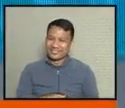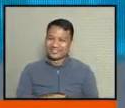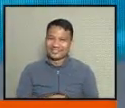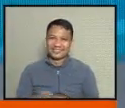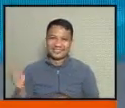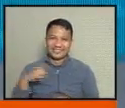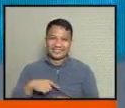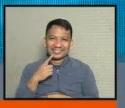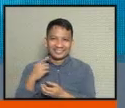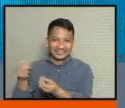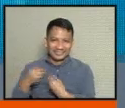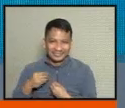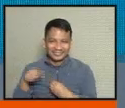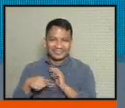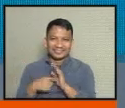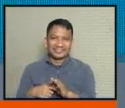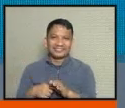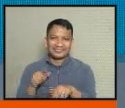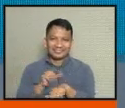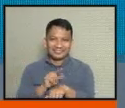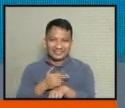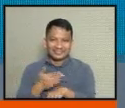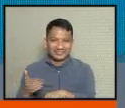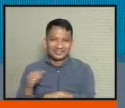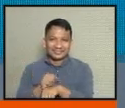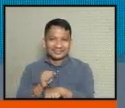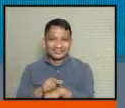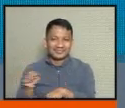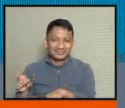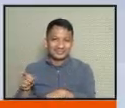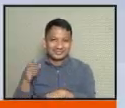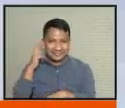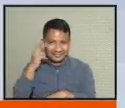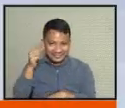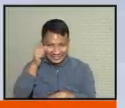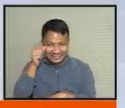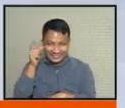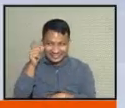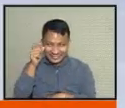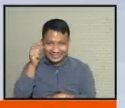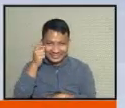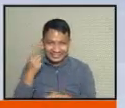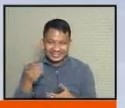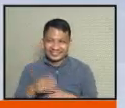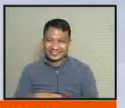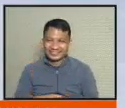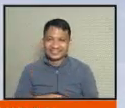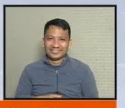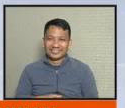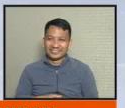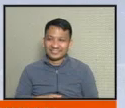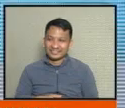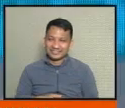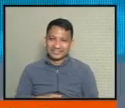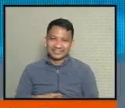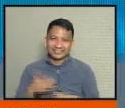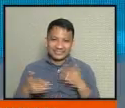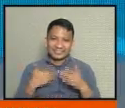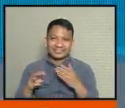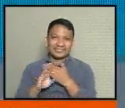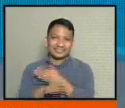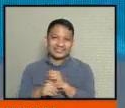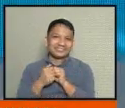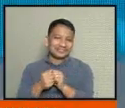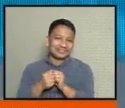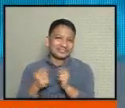Jube, bibigyan mo daw tayo ng kabuhayan ni si Rapi. O yan. Babalik para mag, para magkabalikan